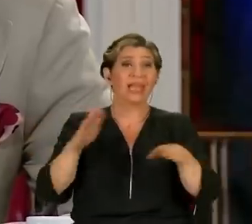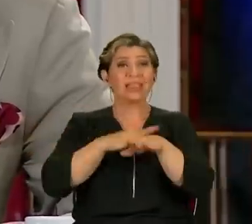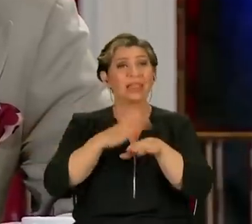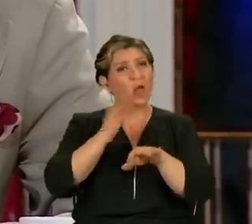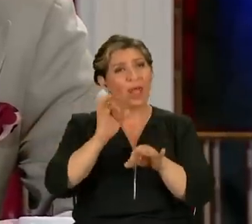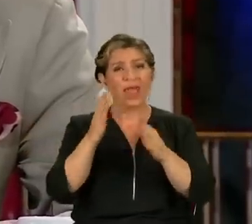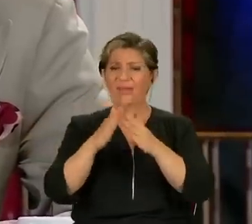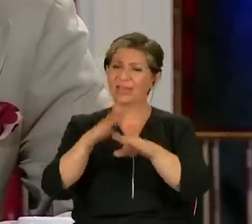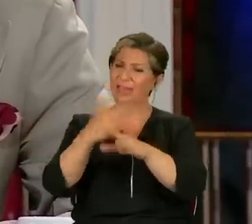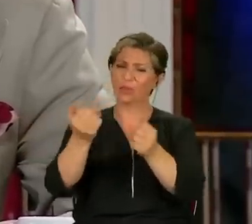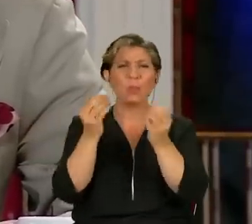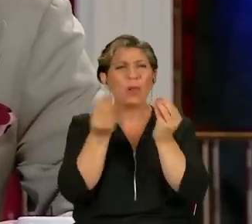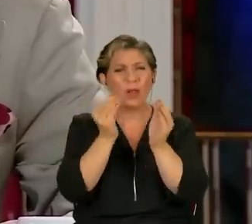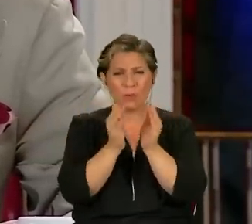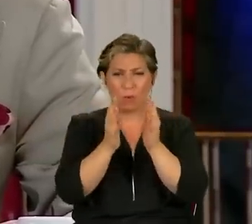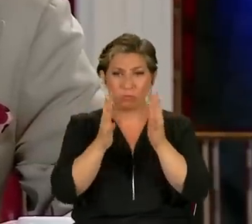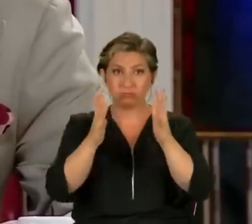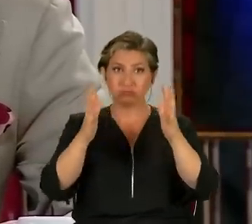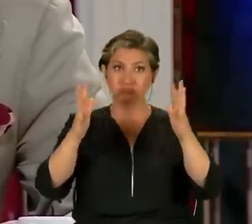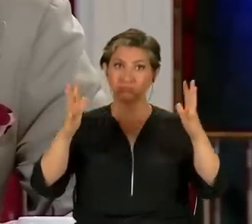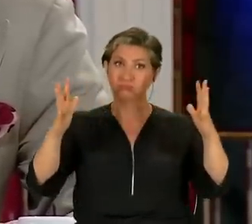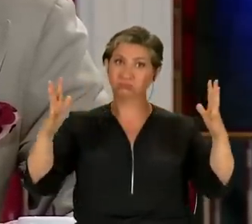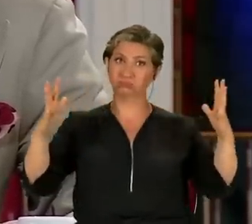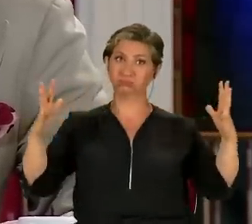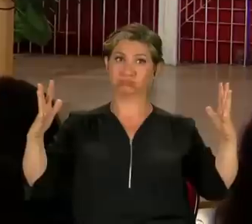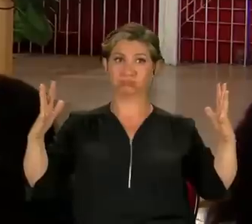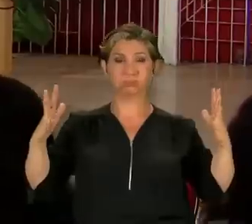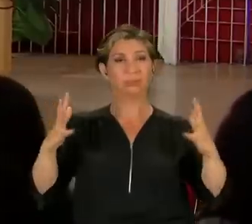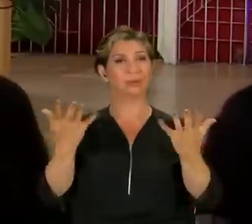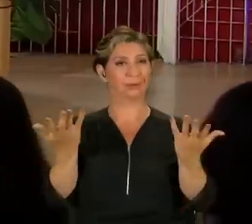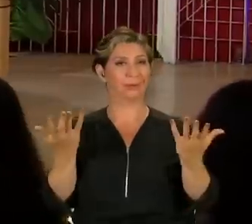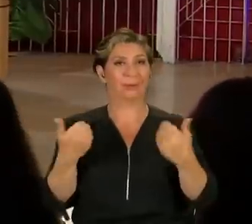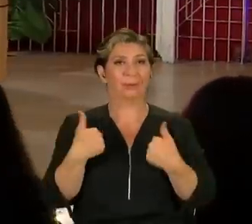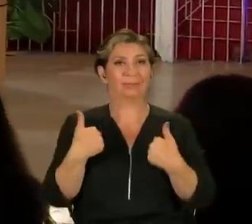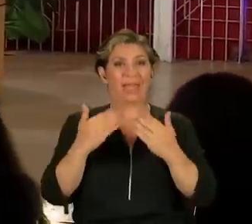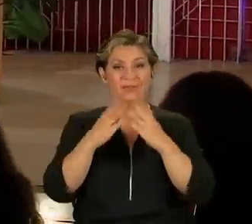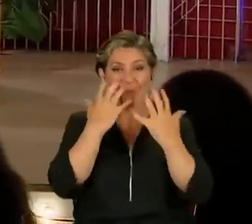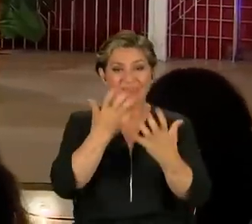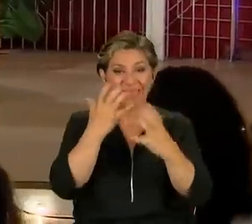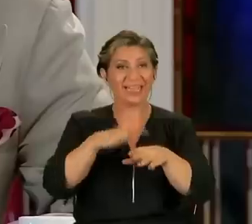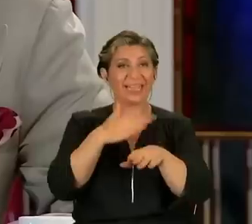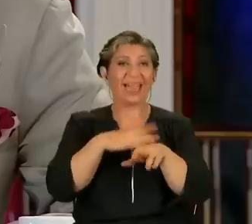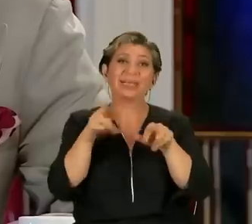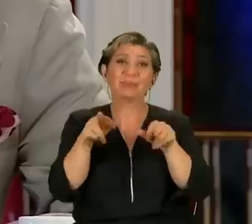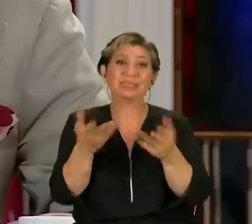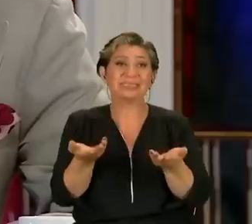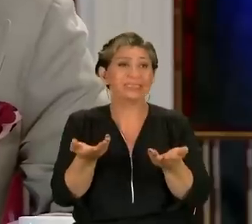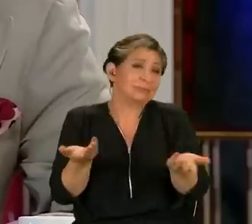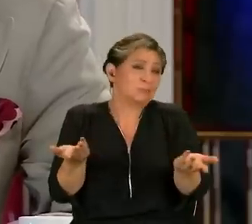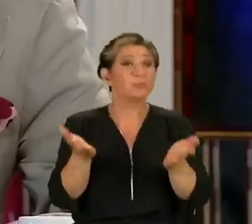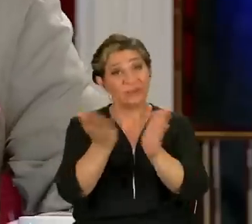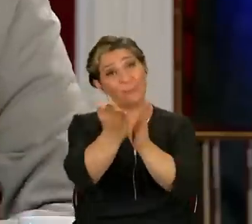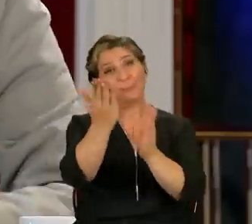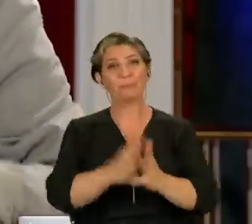kediler de öyle. Eve kedi alıyorsun, küçücük, sonra kocaman oluyor, kocaman. Evde besleyince tabii. Şişmanlıyor. Biz de biz de evde beslenen kediler gibiyiz yani. Aynen.